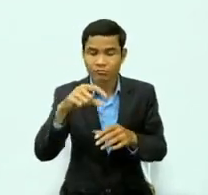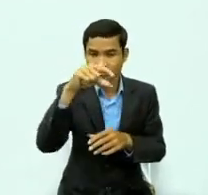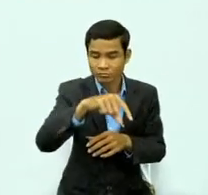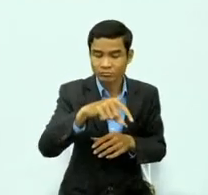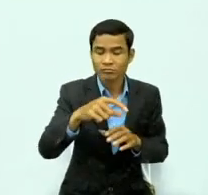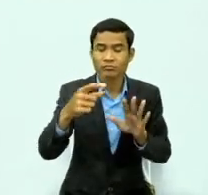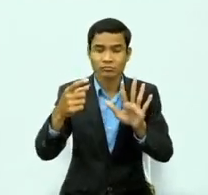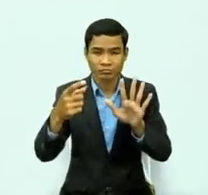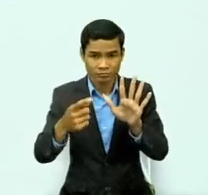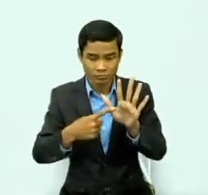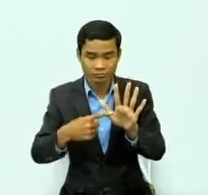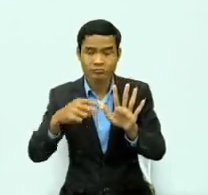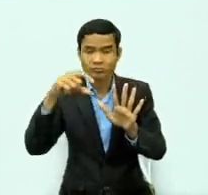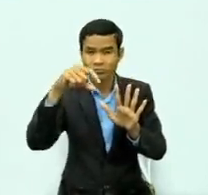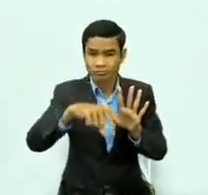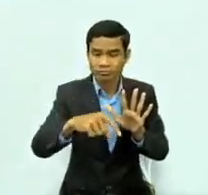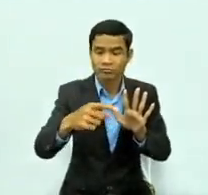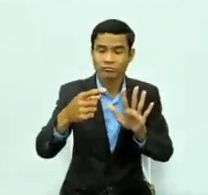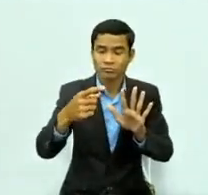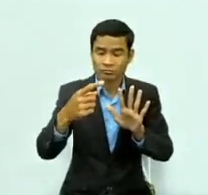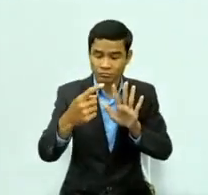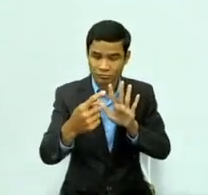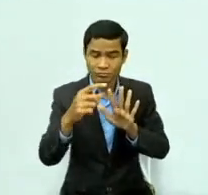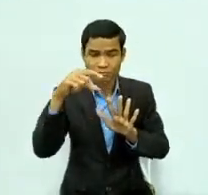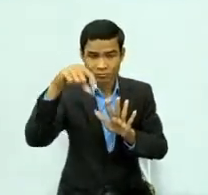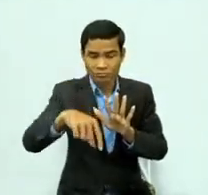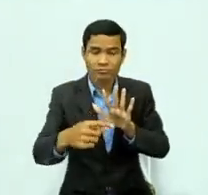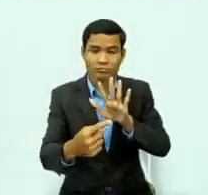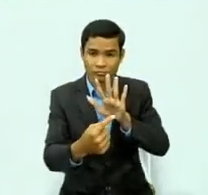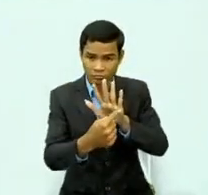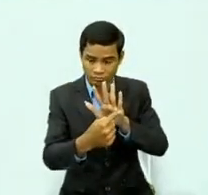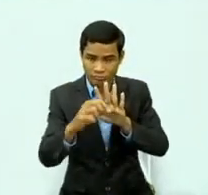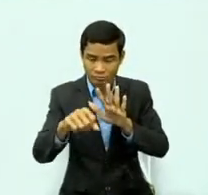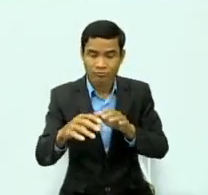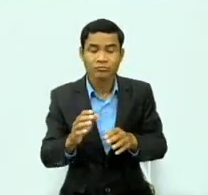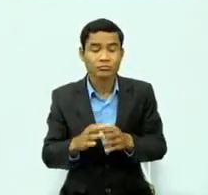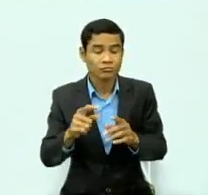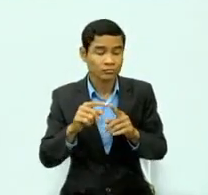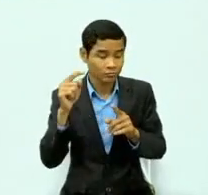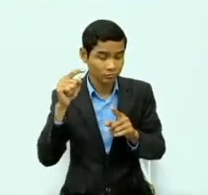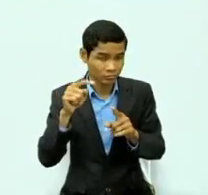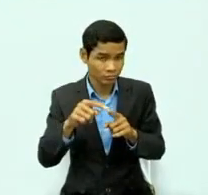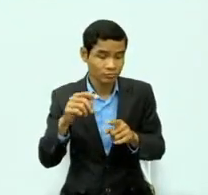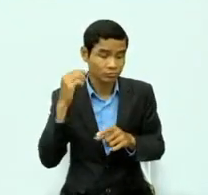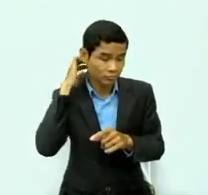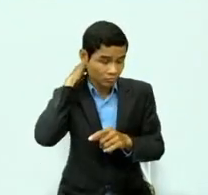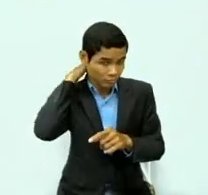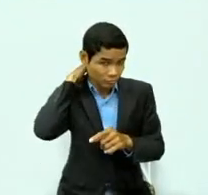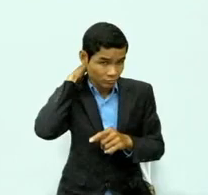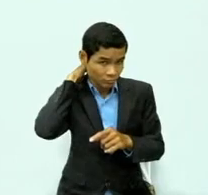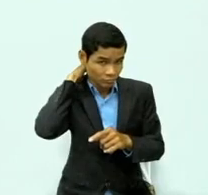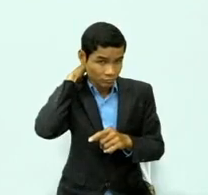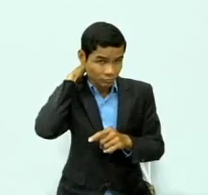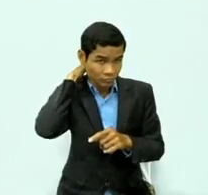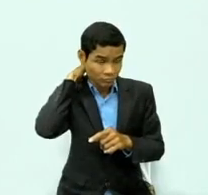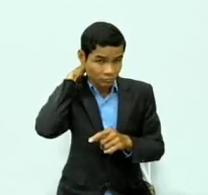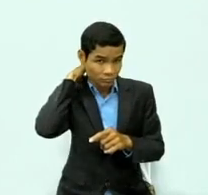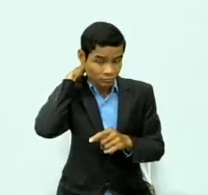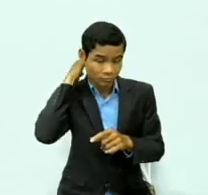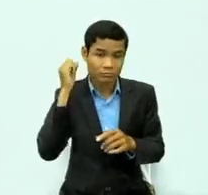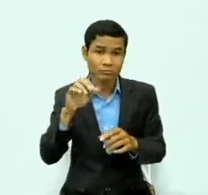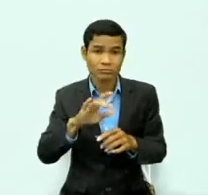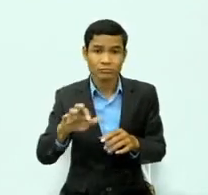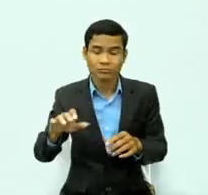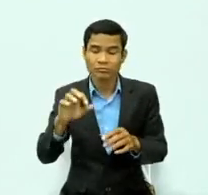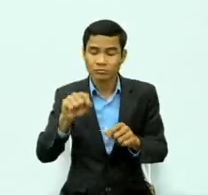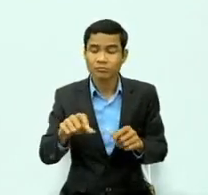អេកេរហូតដល់កអឺគឺណាចាហើយចំណែកអក្សរទាំង3ទៀតគឺយើងនឹង